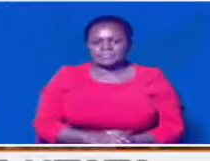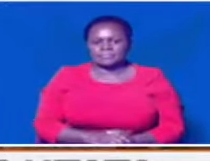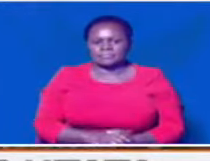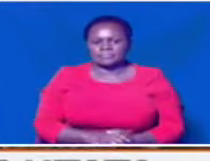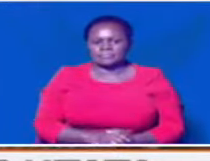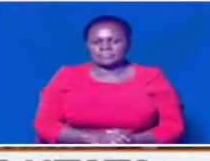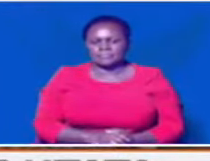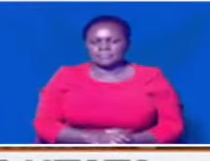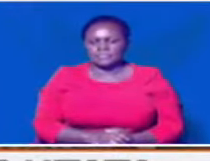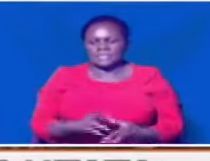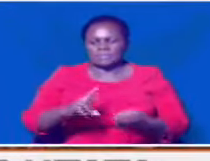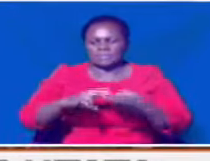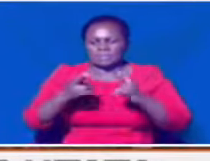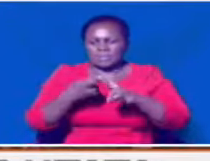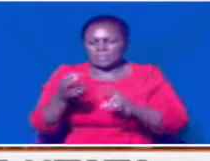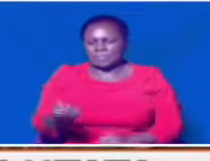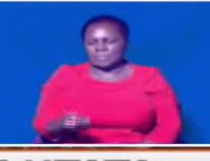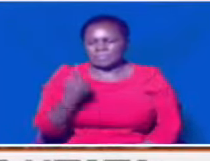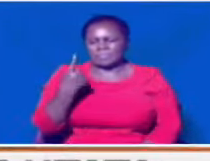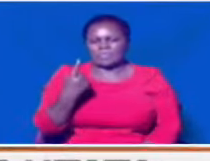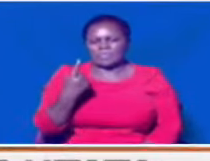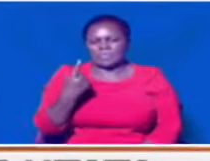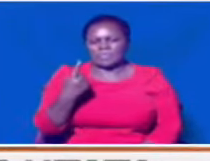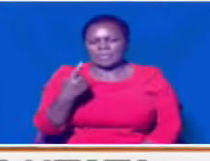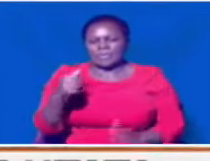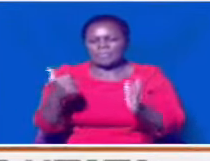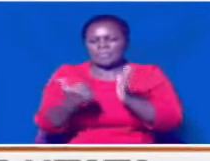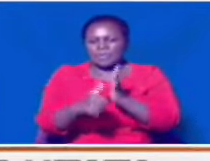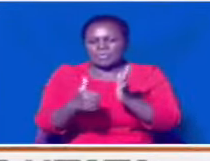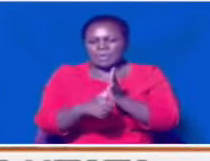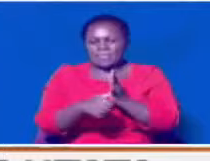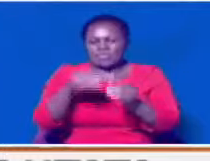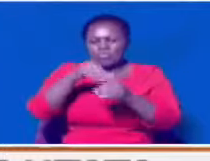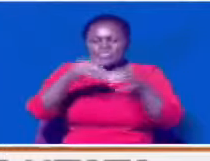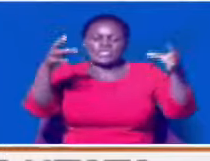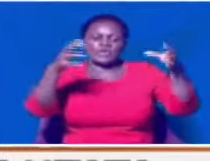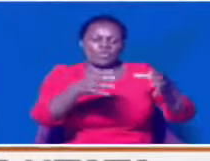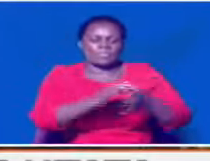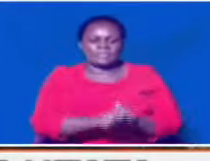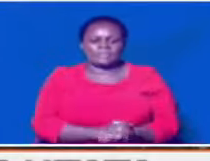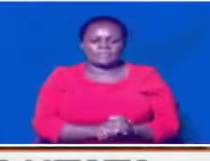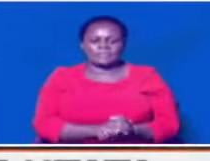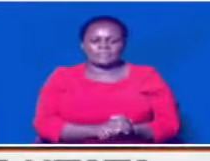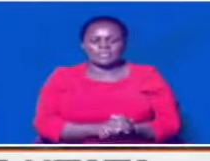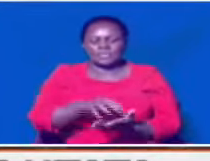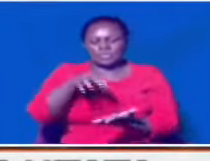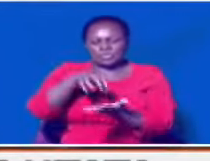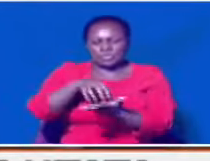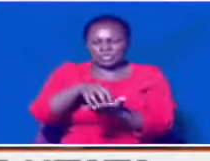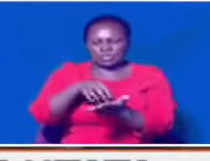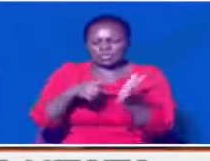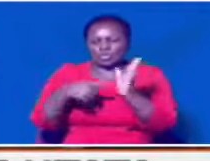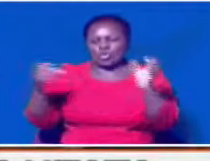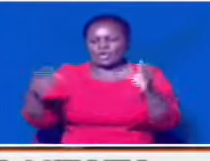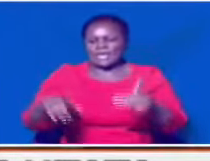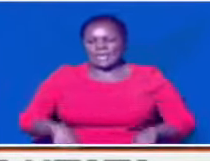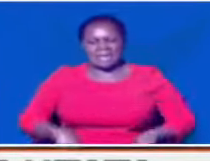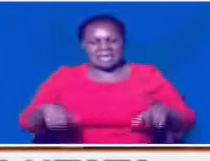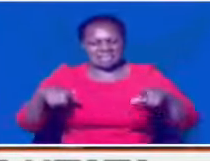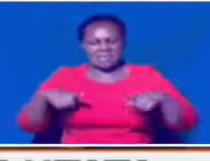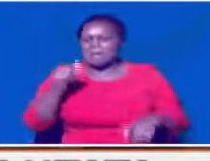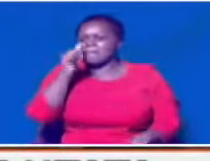kufichua uhusiano ulioibuka na kuchapa doa hadhi yake katika jamii. Ni mseto wa taswira uliobainisha maisha